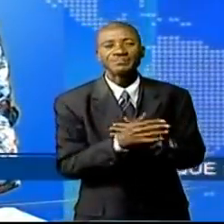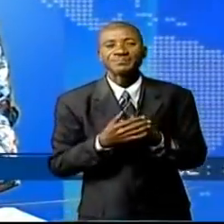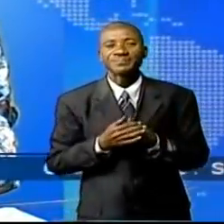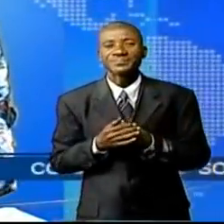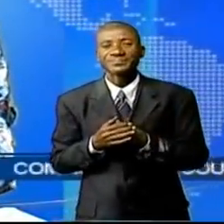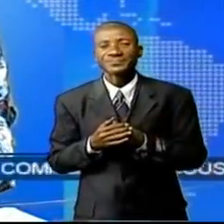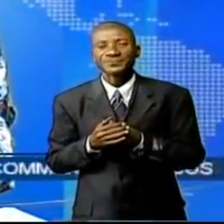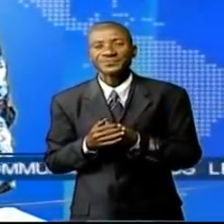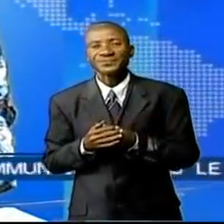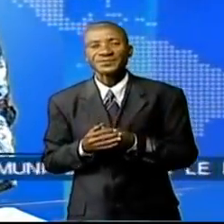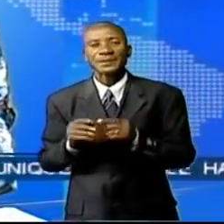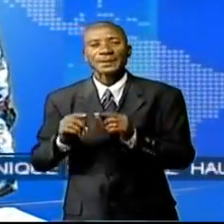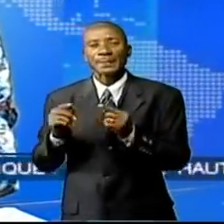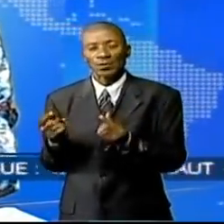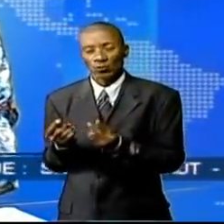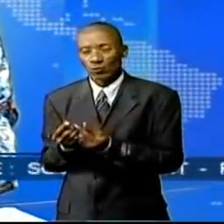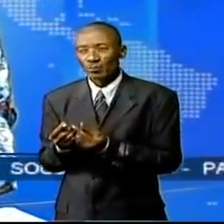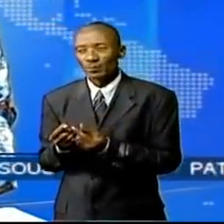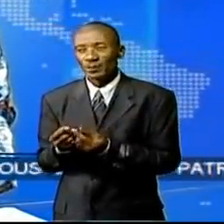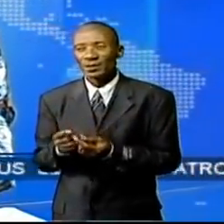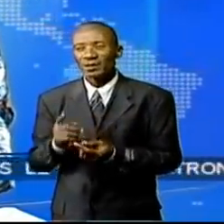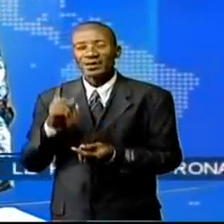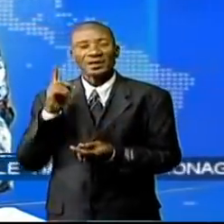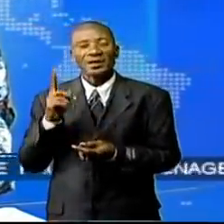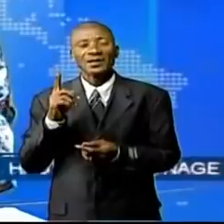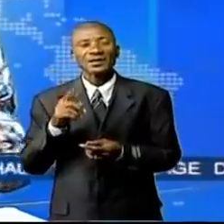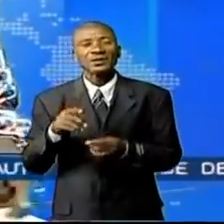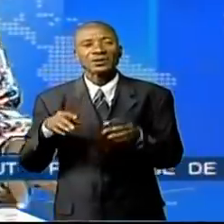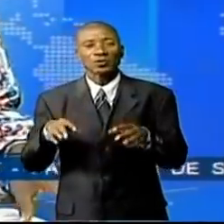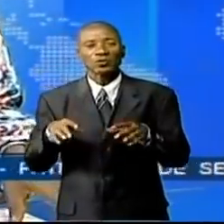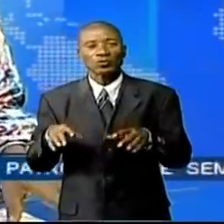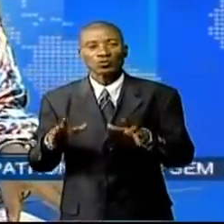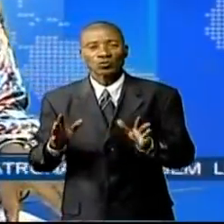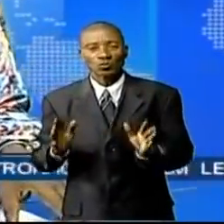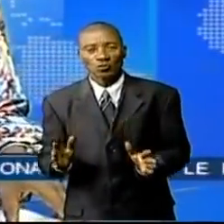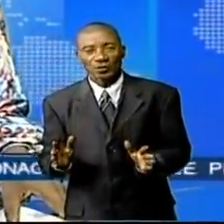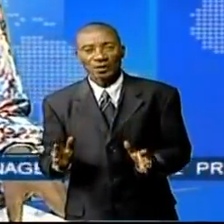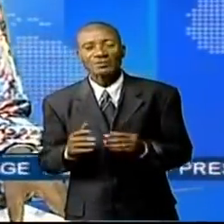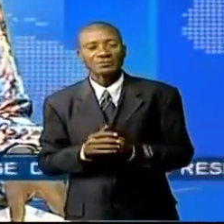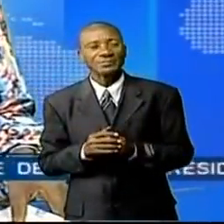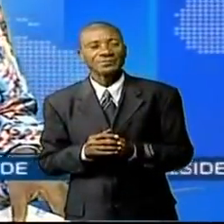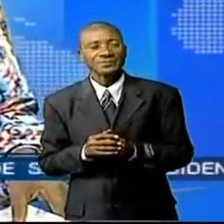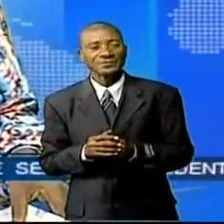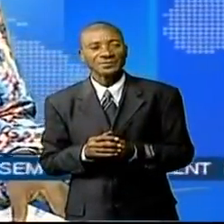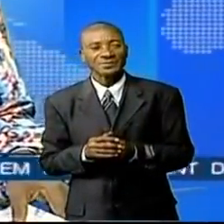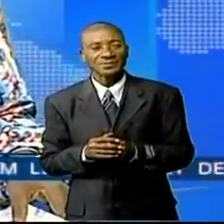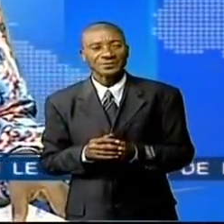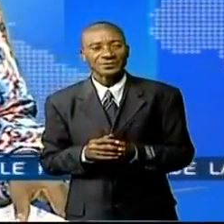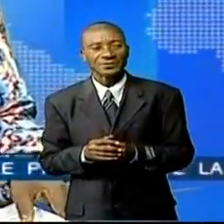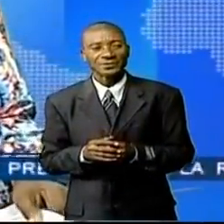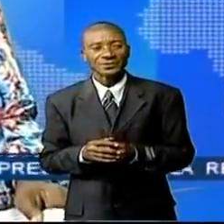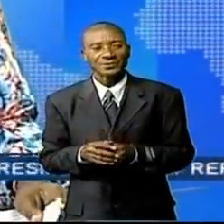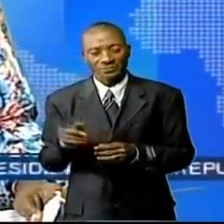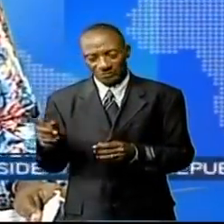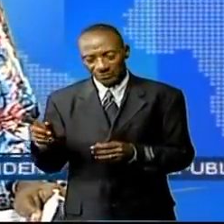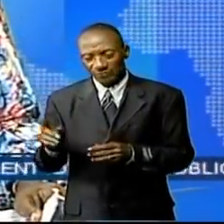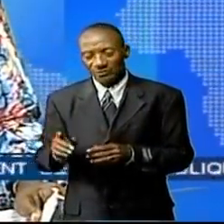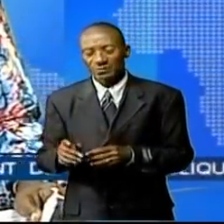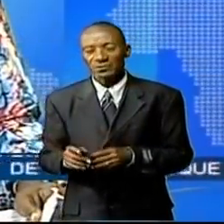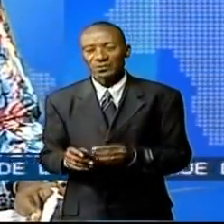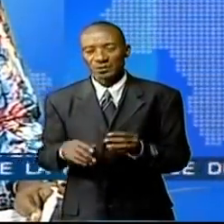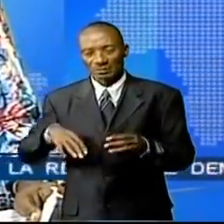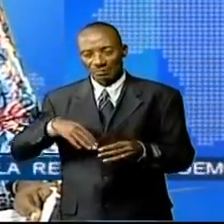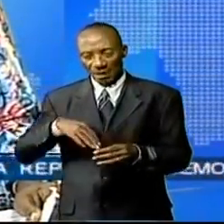congolais appelés à faire preuve de discipline, fidélité vis-à-vis du parti. Appel lancé par le président intérimaire de cette formation politique,